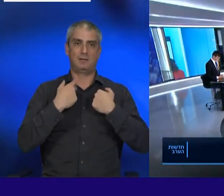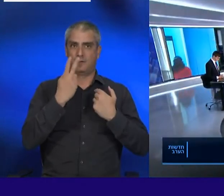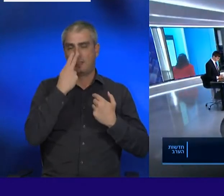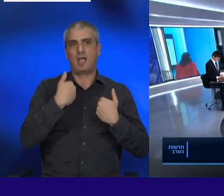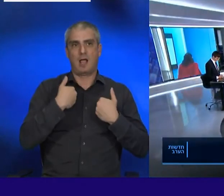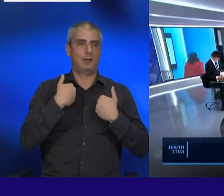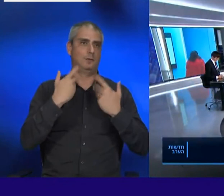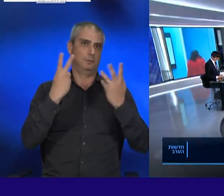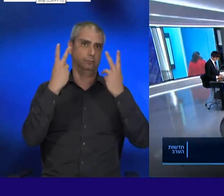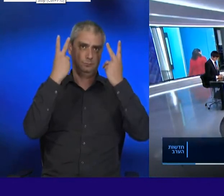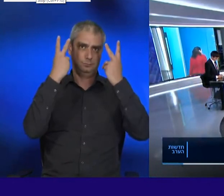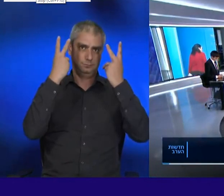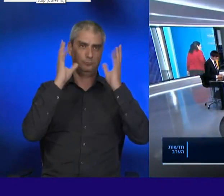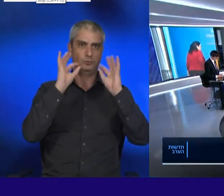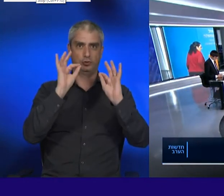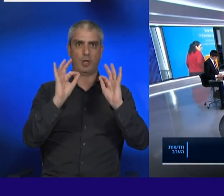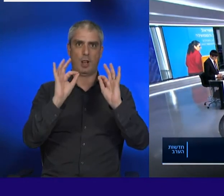הכותרת שלהם זה לא